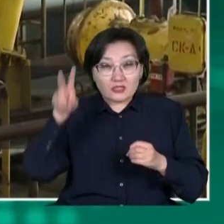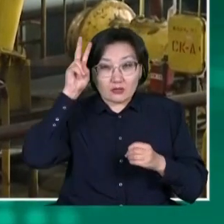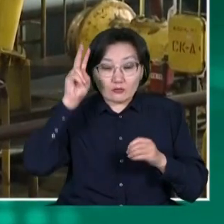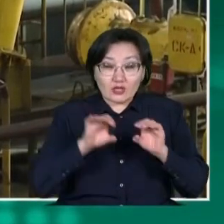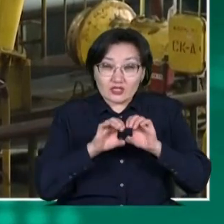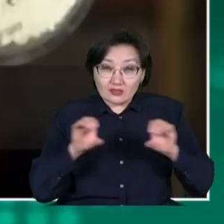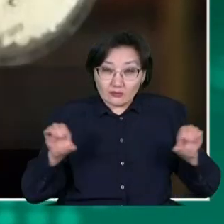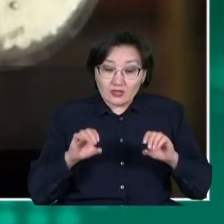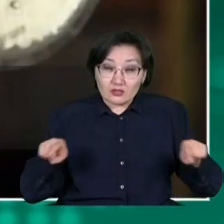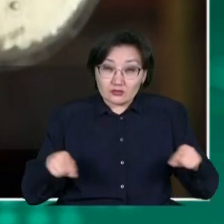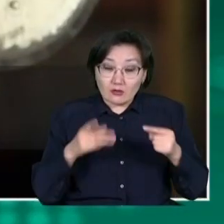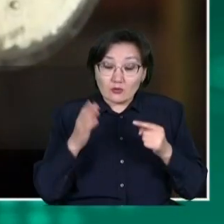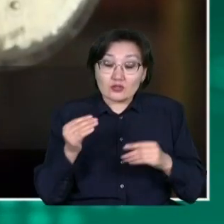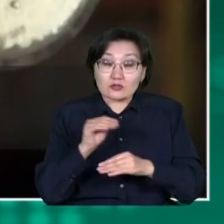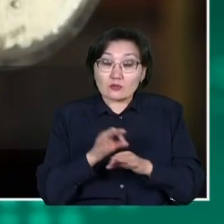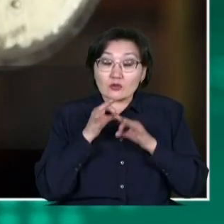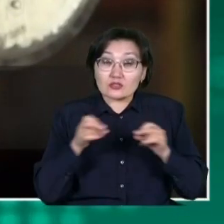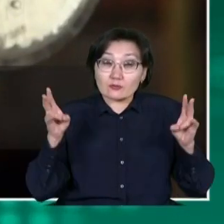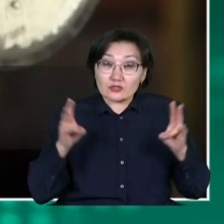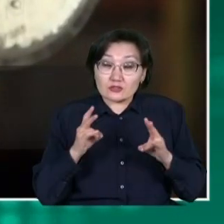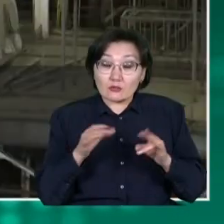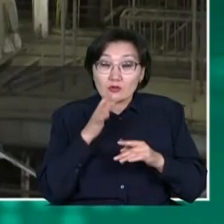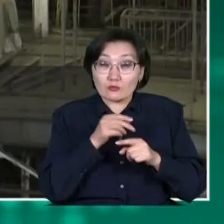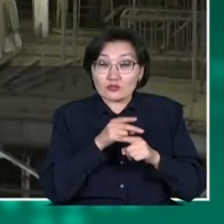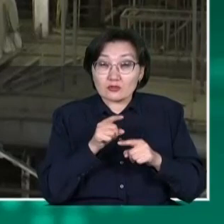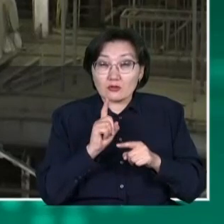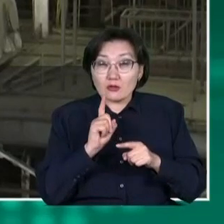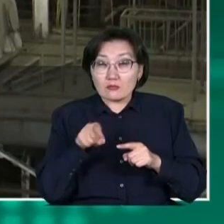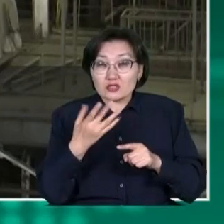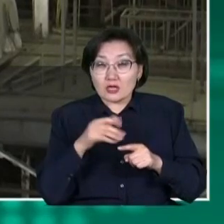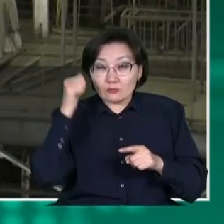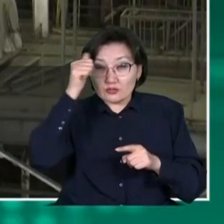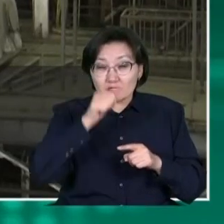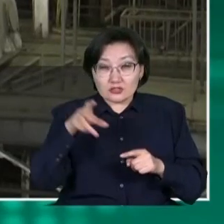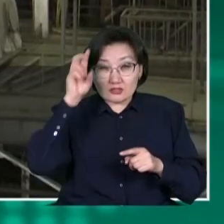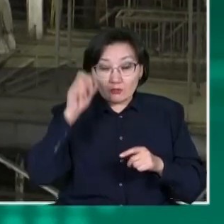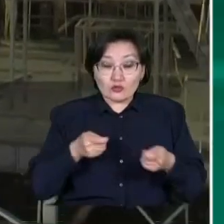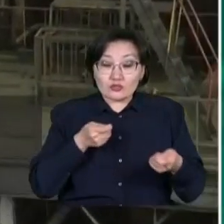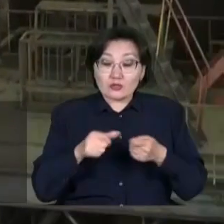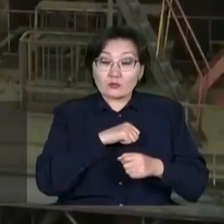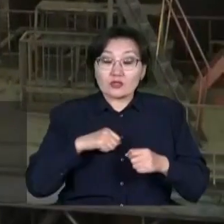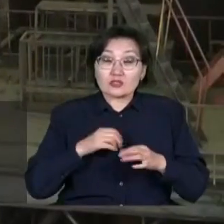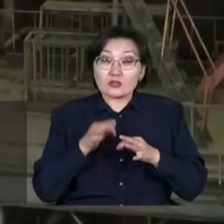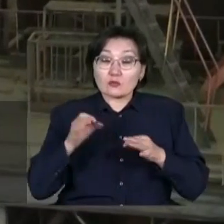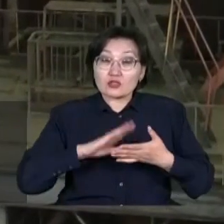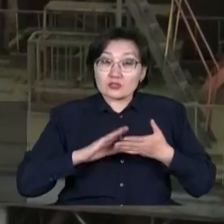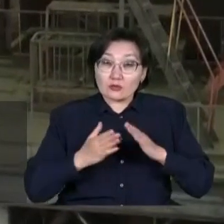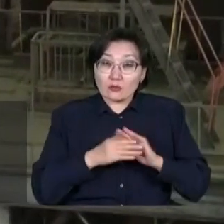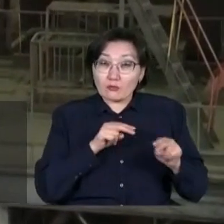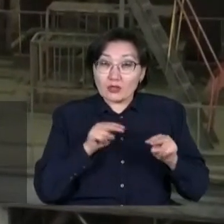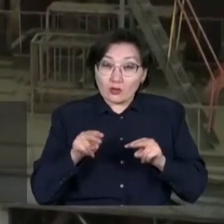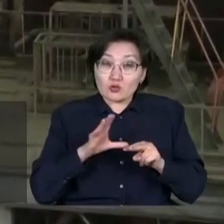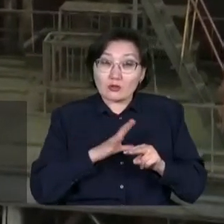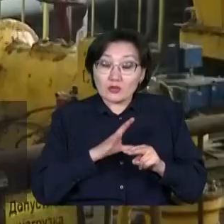да қалыпқа келмек. Қоса кетейік, апат болғаннан бергі арадағы 1,5 жылда мемлекет басшысының өзі өңірдегі жағдайды бақылау